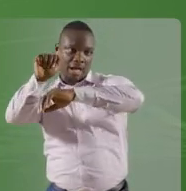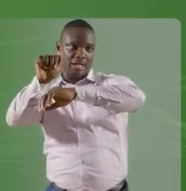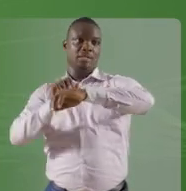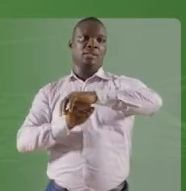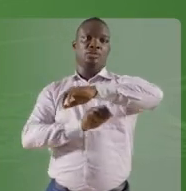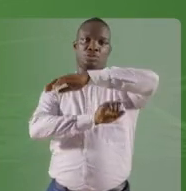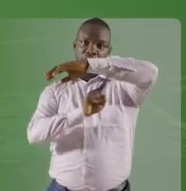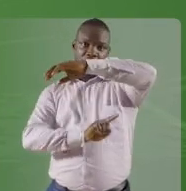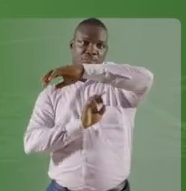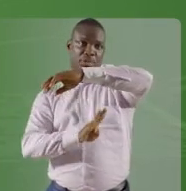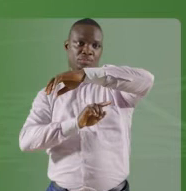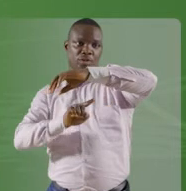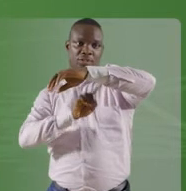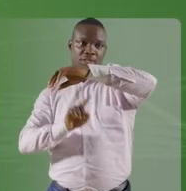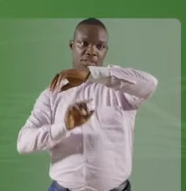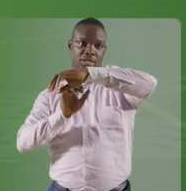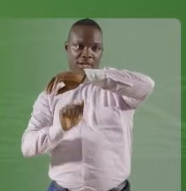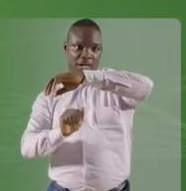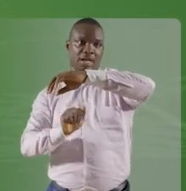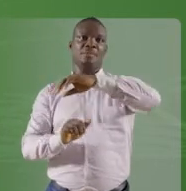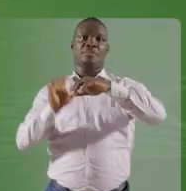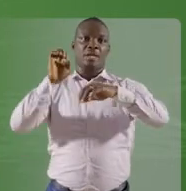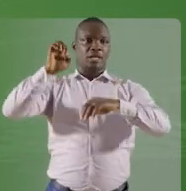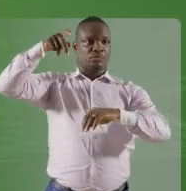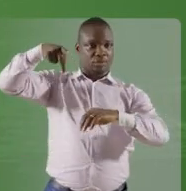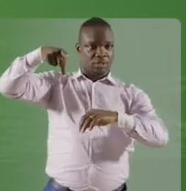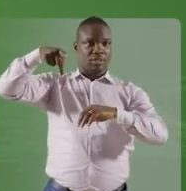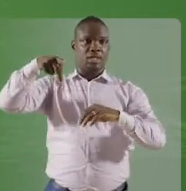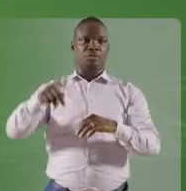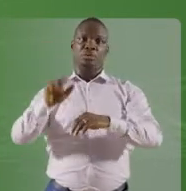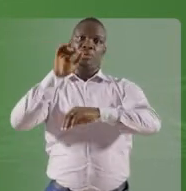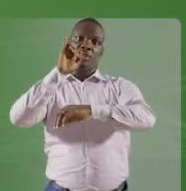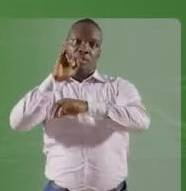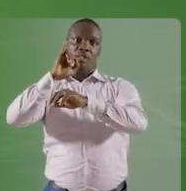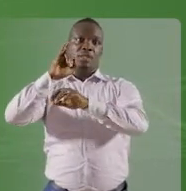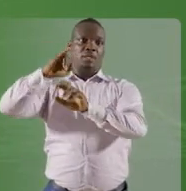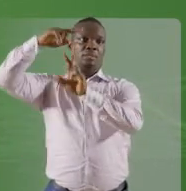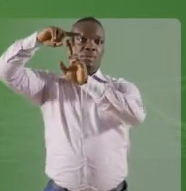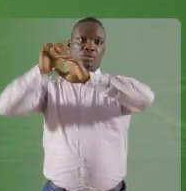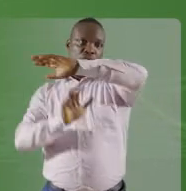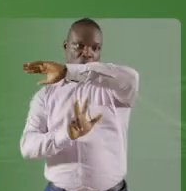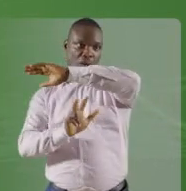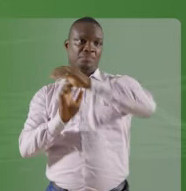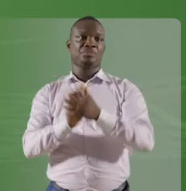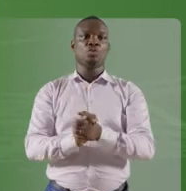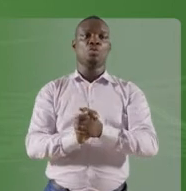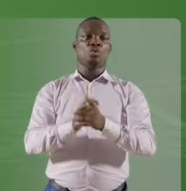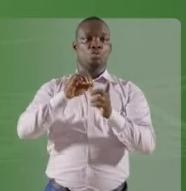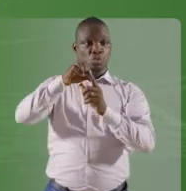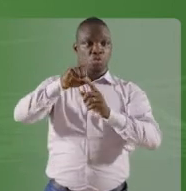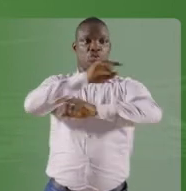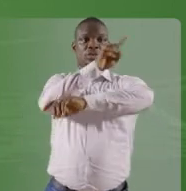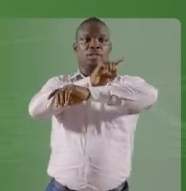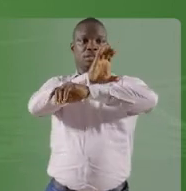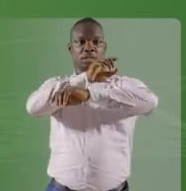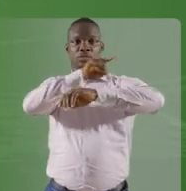ZA exponentielle de I pi sur 3, ou le rapport ZC moins ZA sur